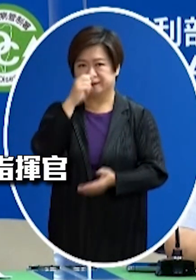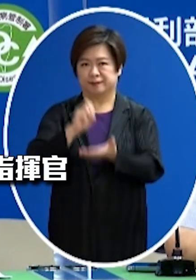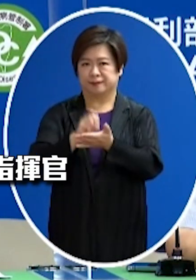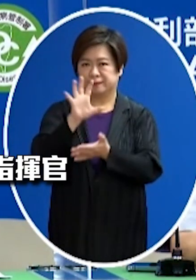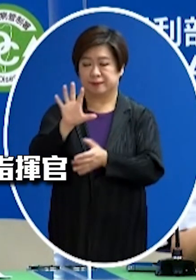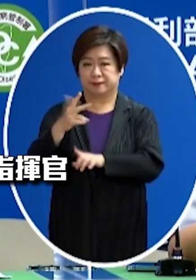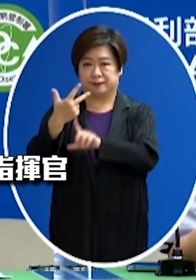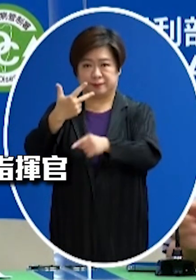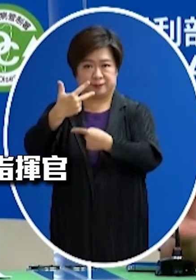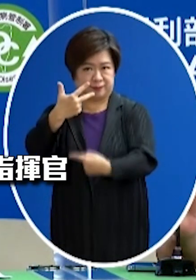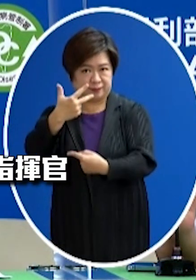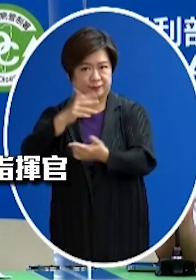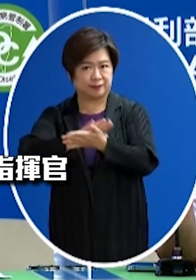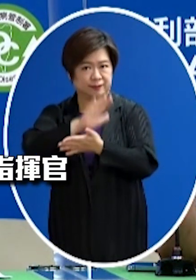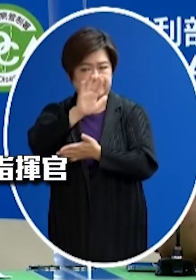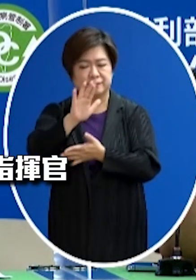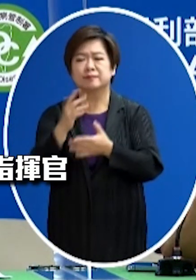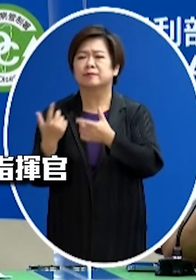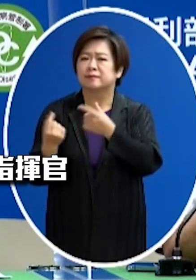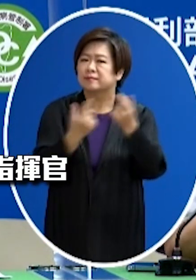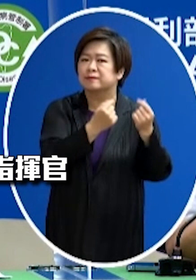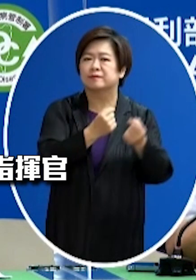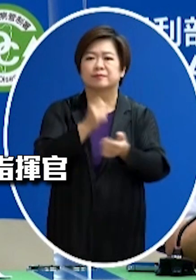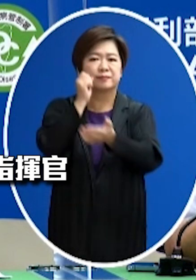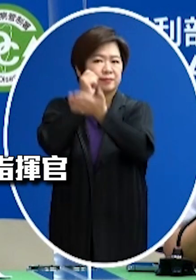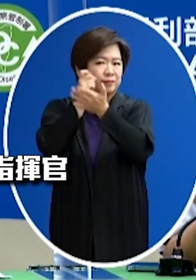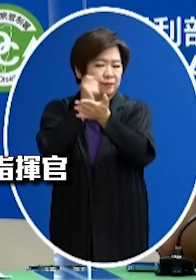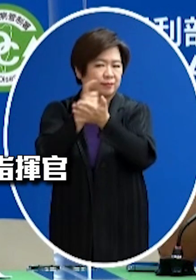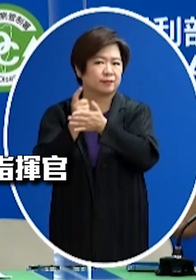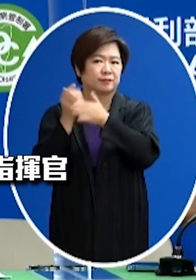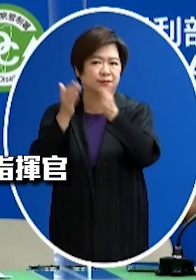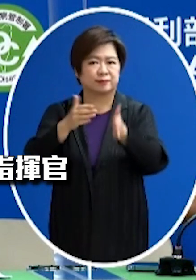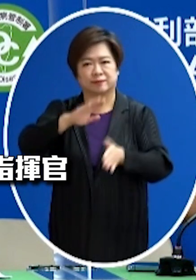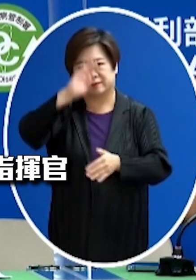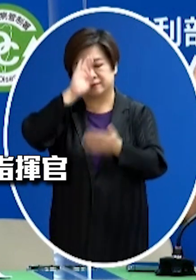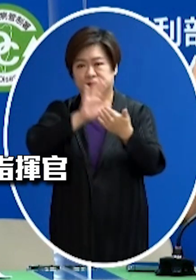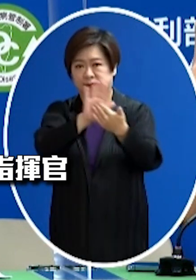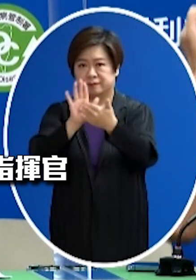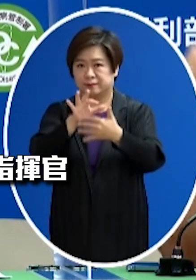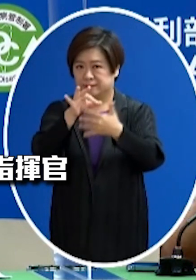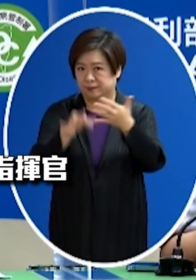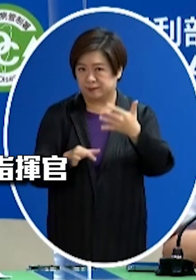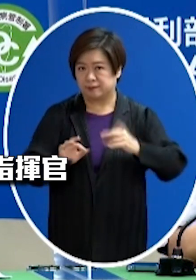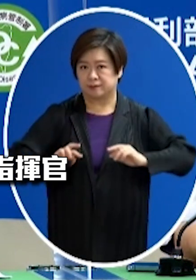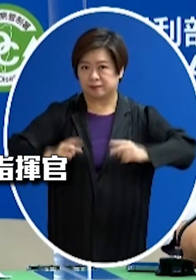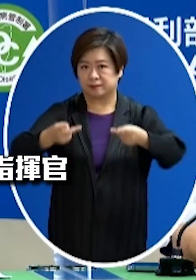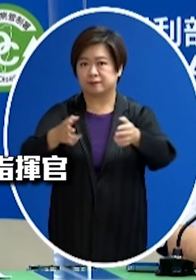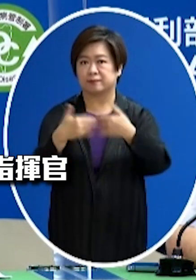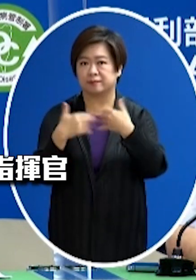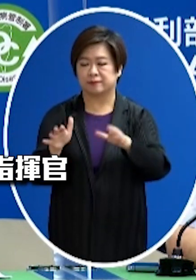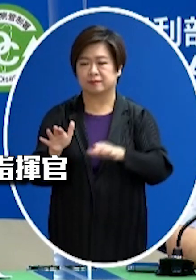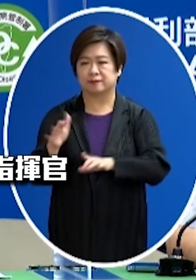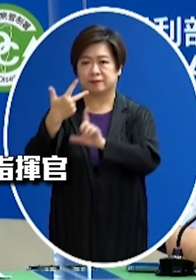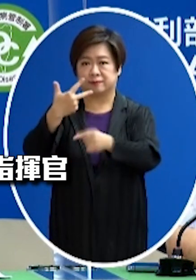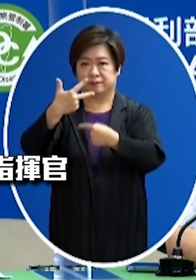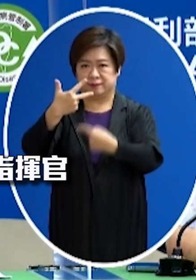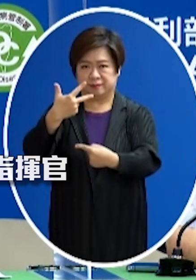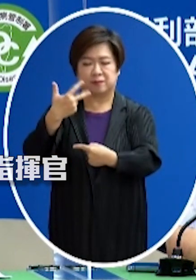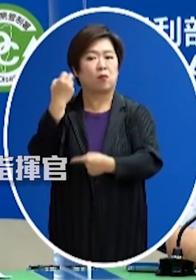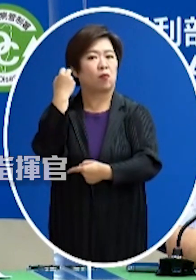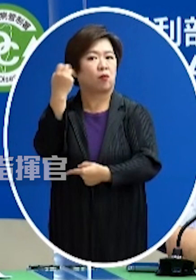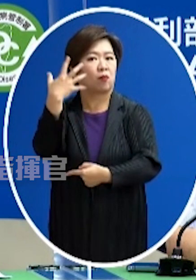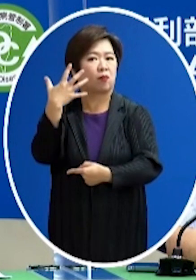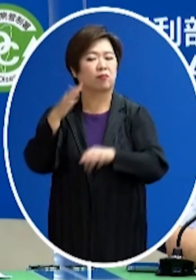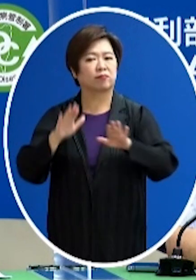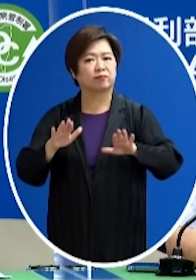概7月1号我们例行性的每一个月到底相关的一些防疫措施要不要有所改变？那我们7月1号起。我们